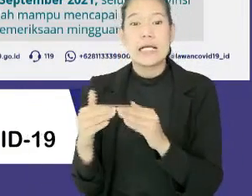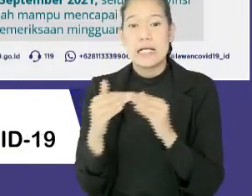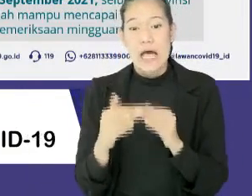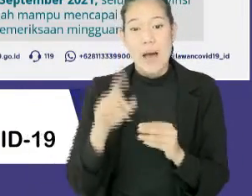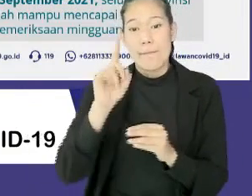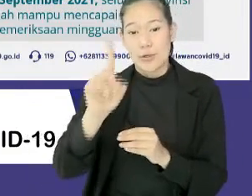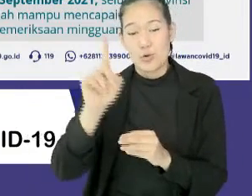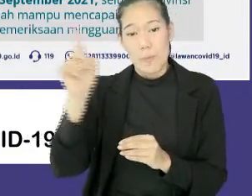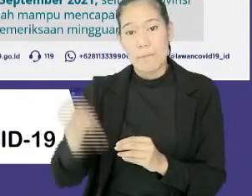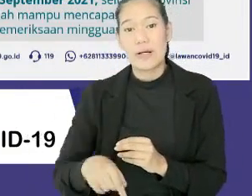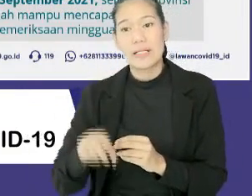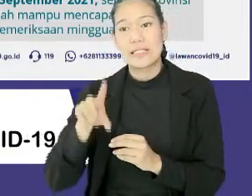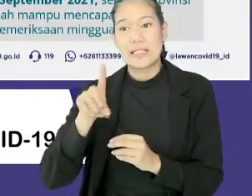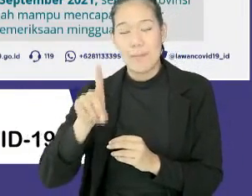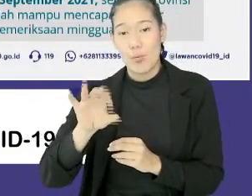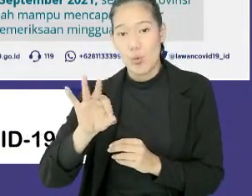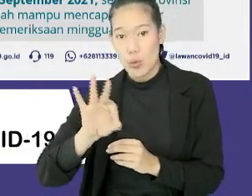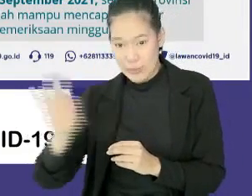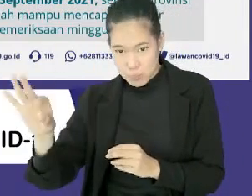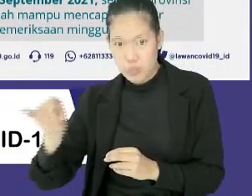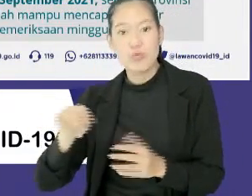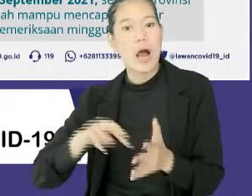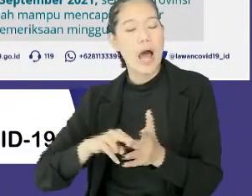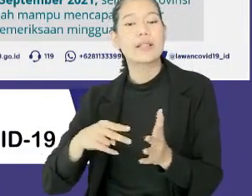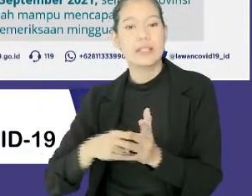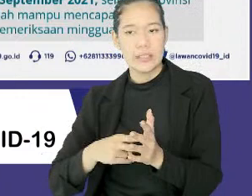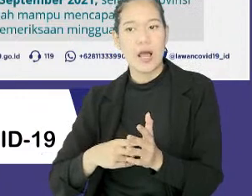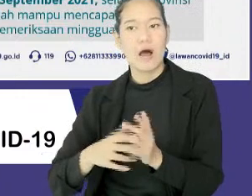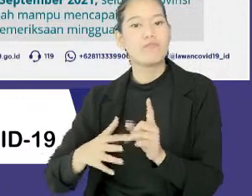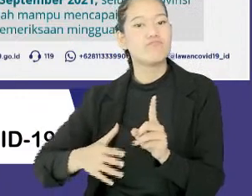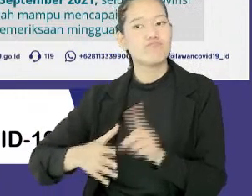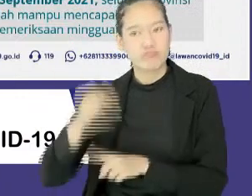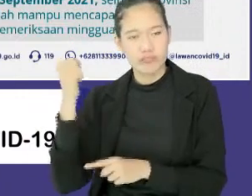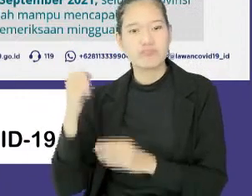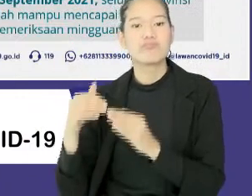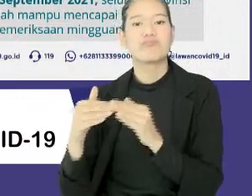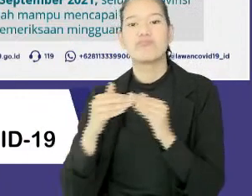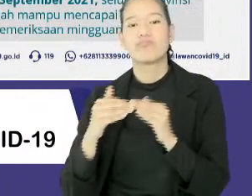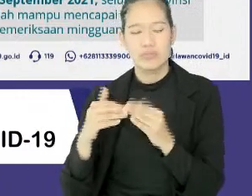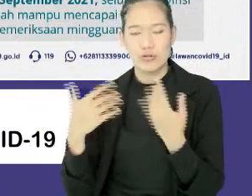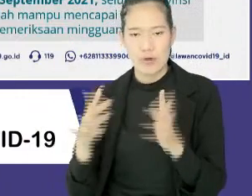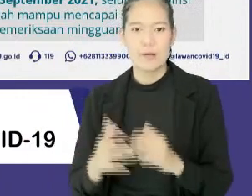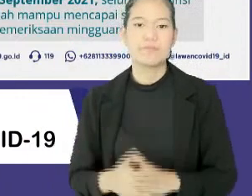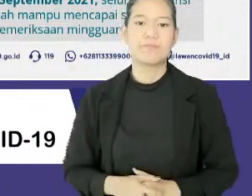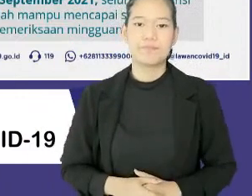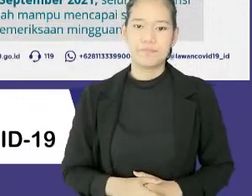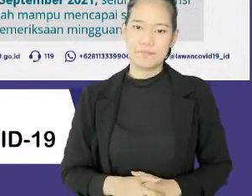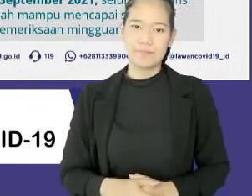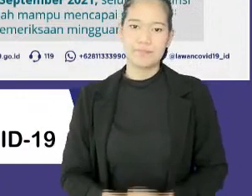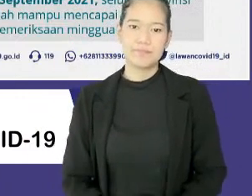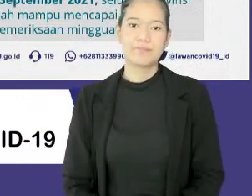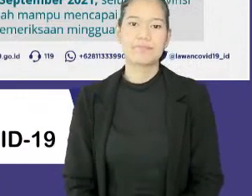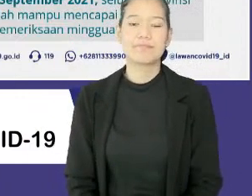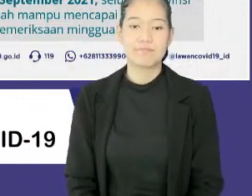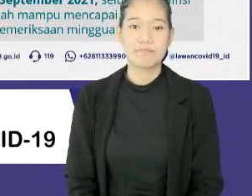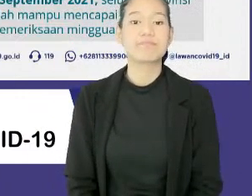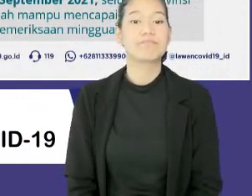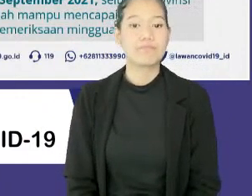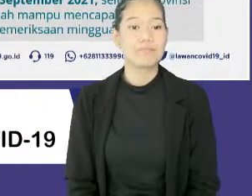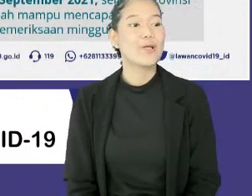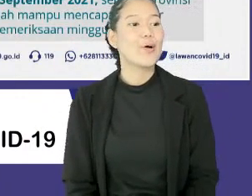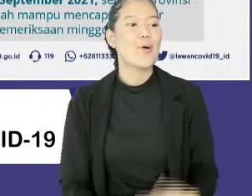standar 1/1000 orang diperiksa perminggu ini sudah memenuhi dari target and testing Rempoa Iyah